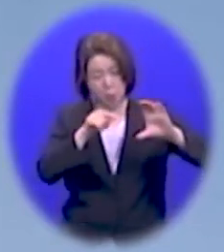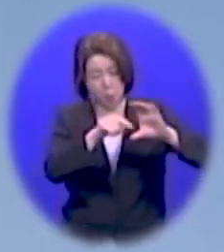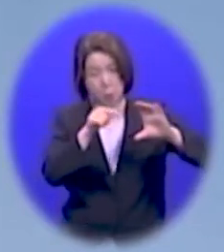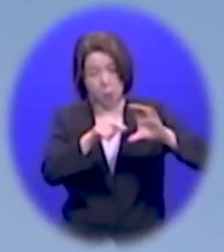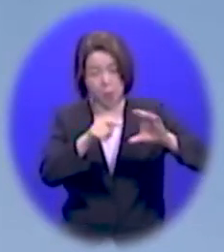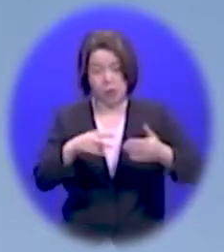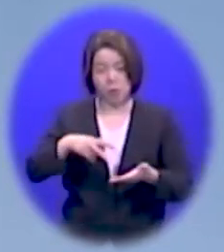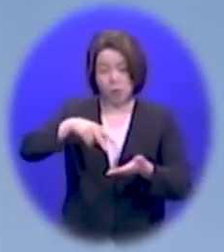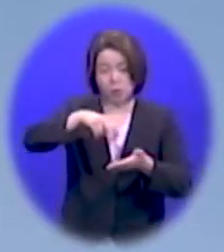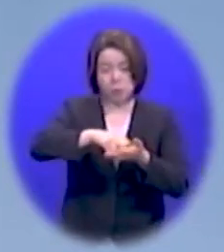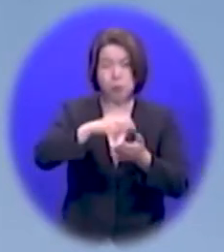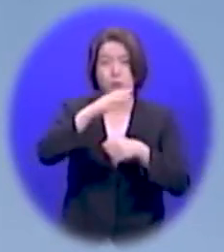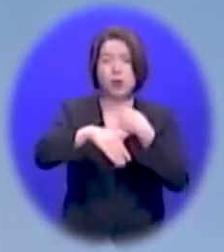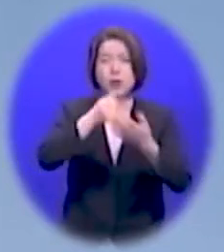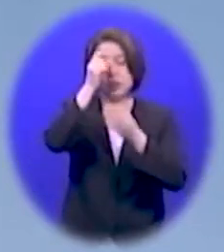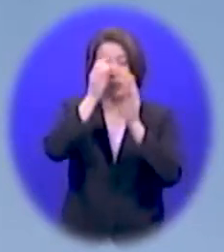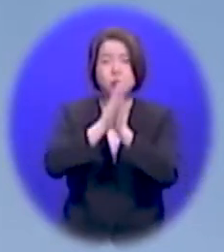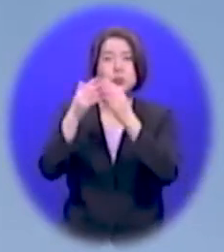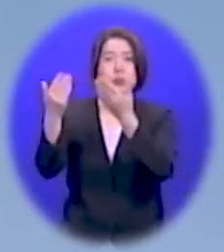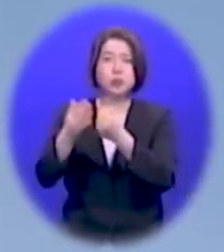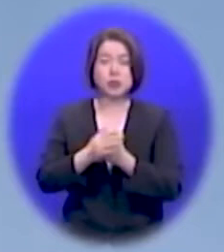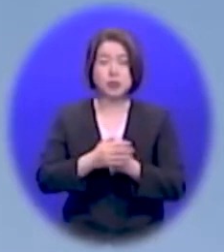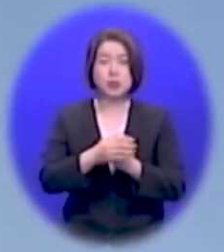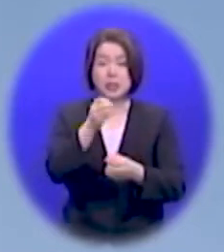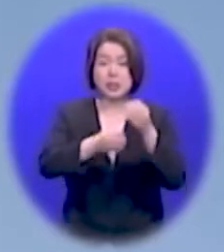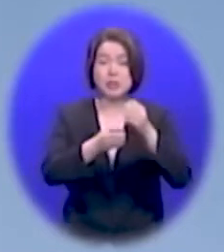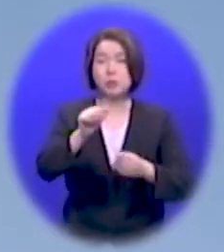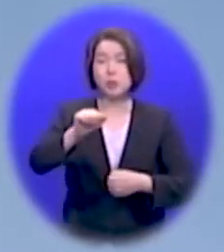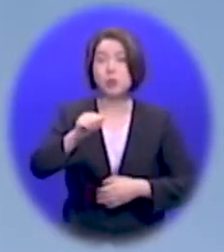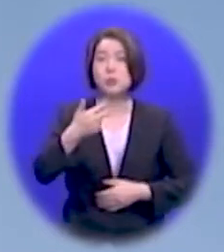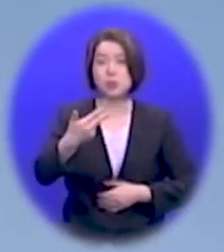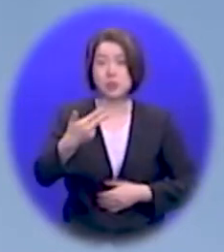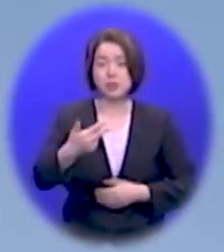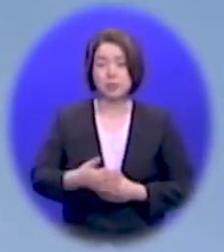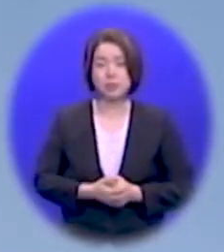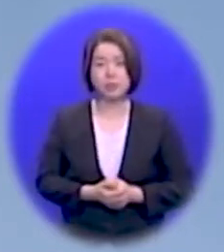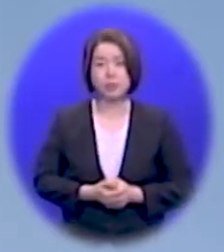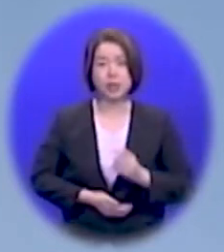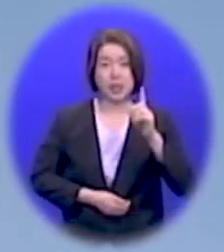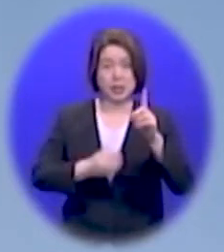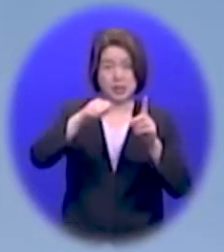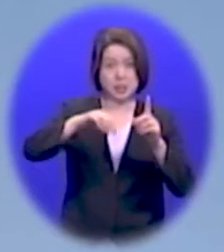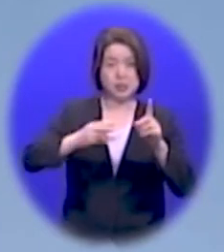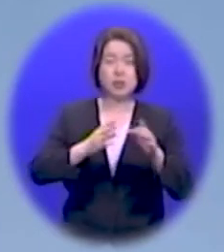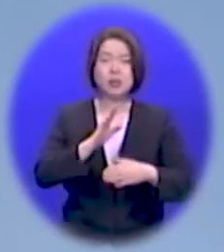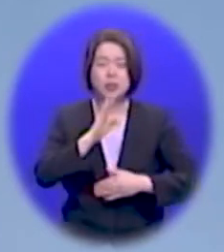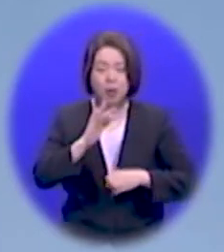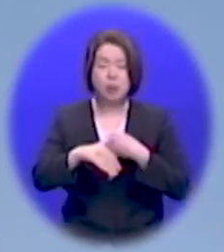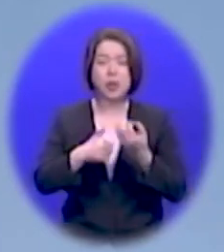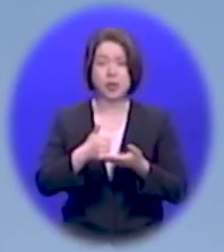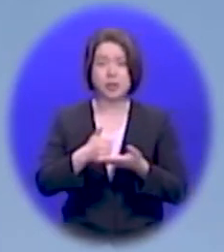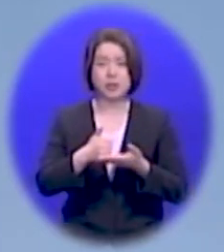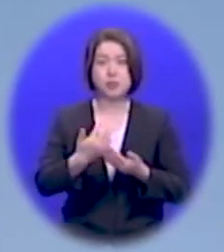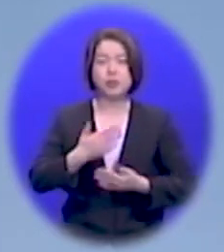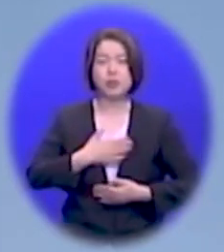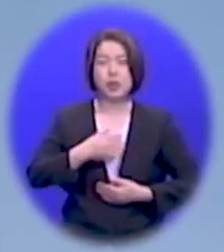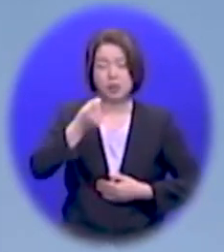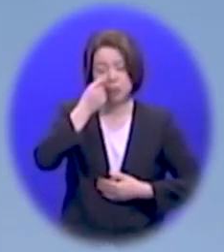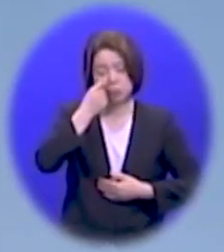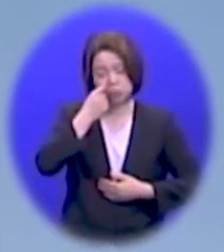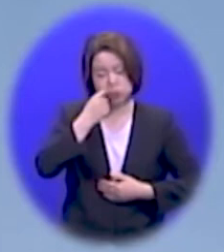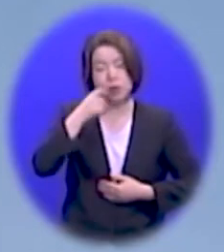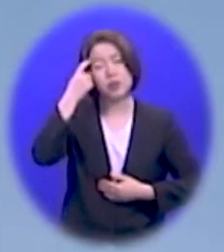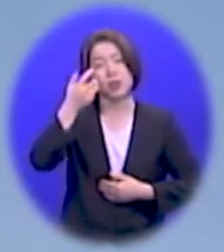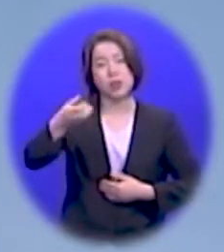하나님께 기도하는 거예요 그게 시편 57편 이에요 1절을 보면 참으로 하나님 나를 불쌍히 여겨